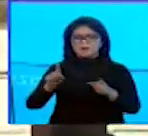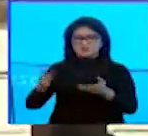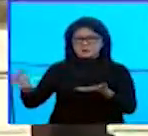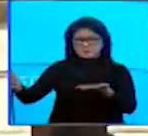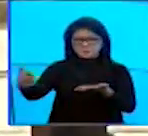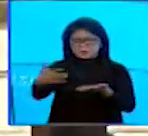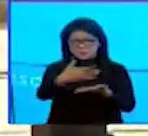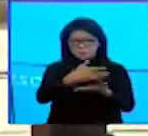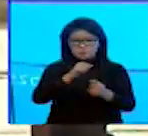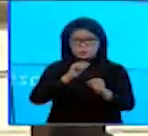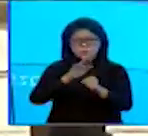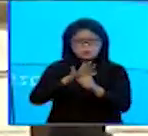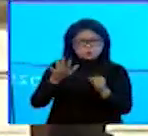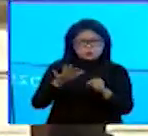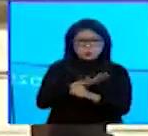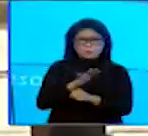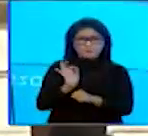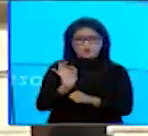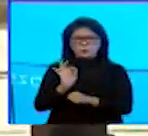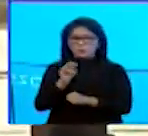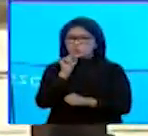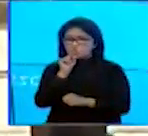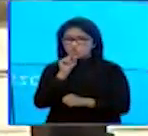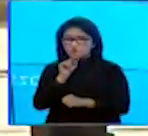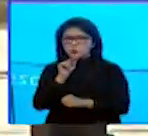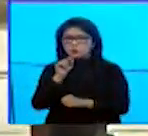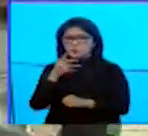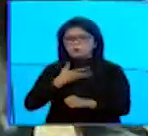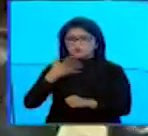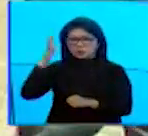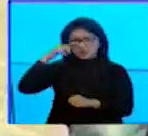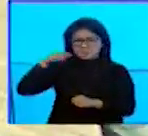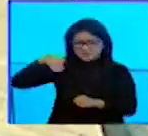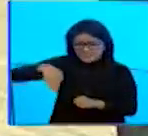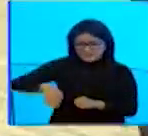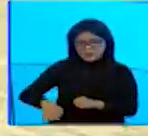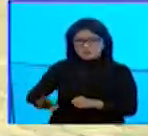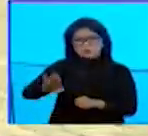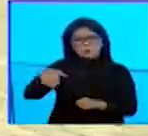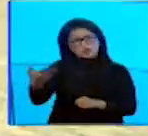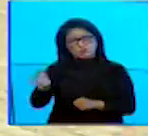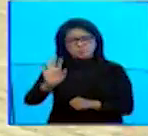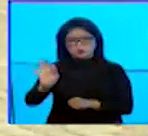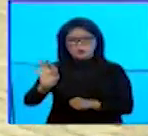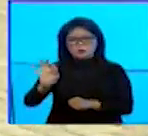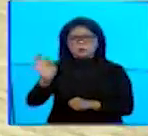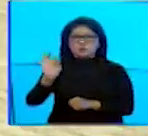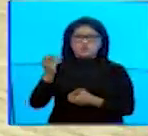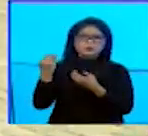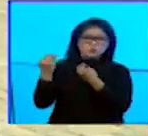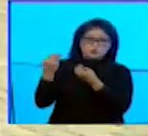mengidentifikasi kontak dimaksud sebagai kapal selam Oh iya pemirsa selain itu